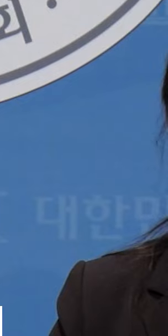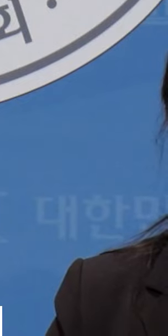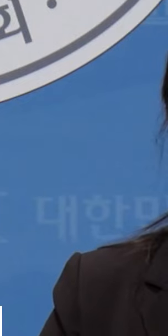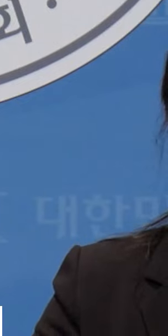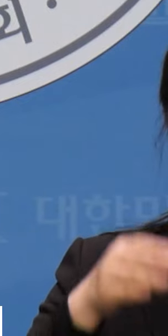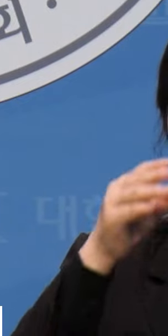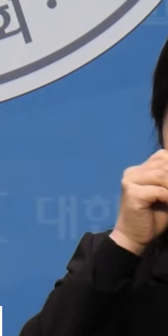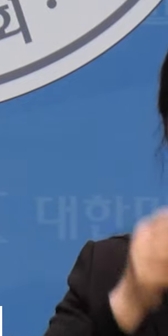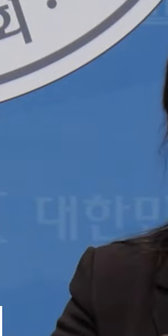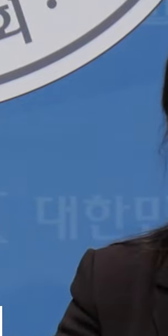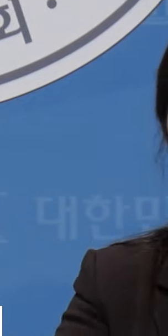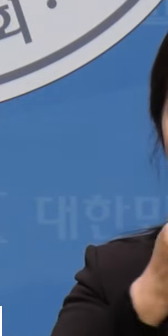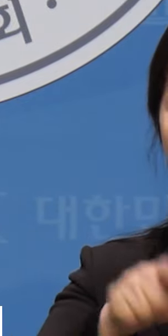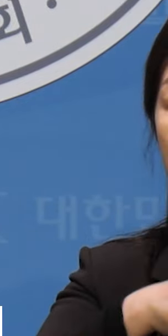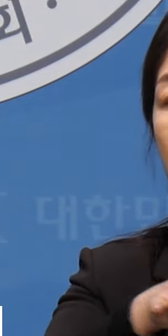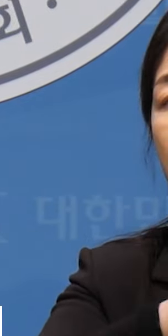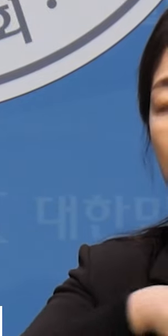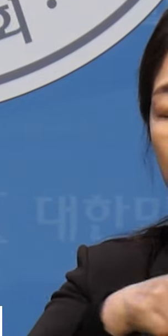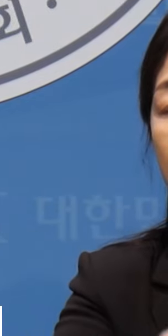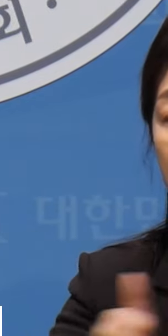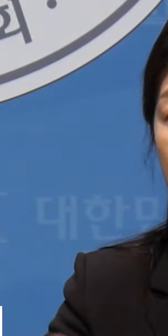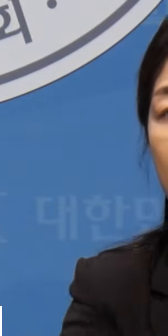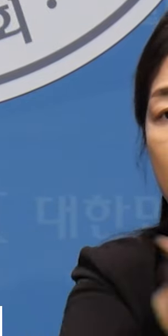제발 존경하는 정치인분들,